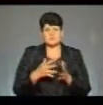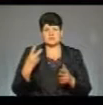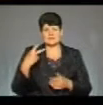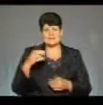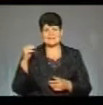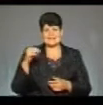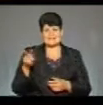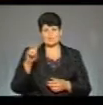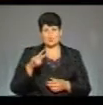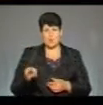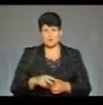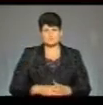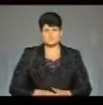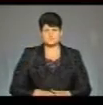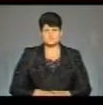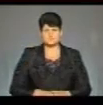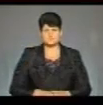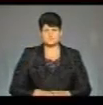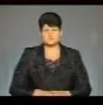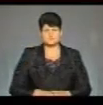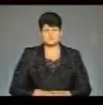тисяч доларів.